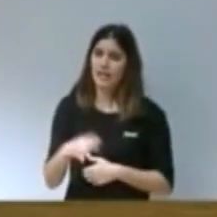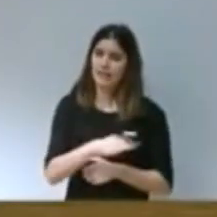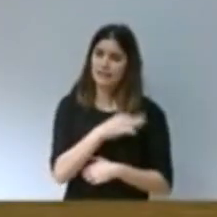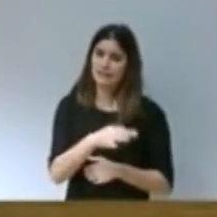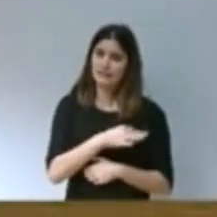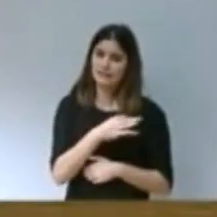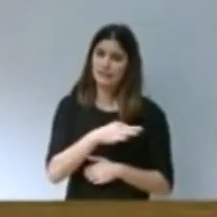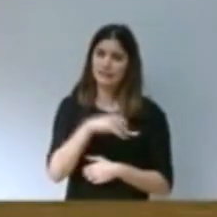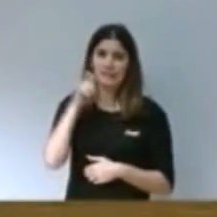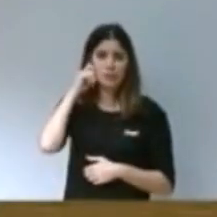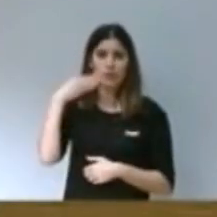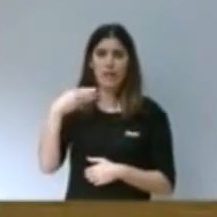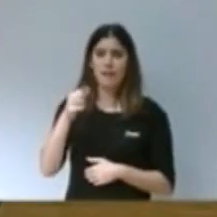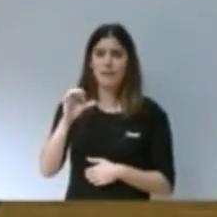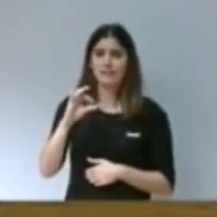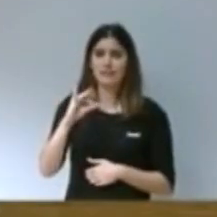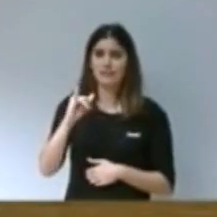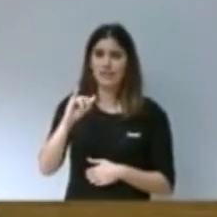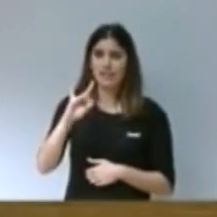Senyora Bastidas,